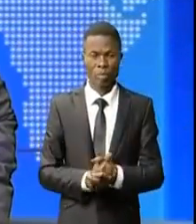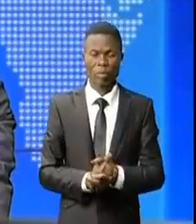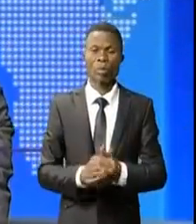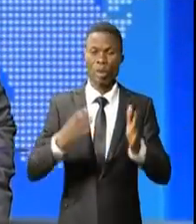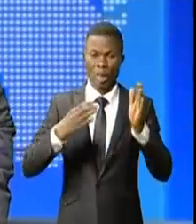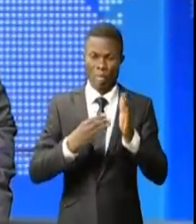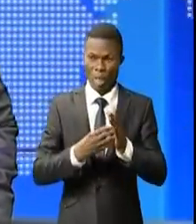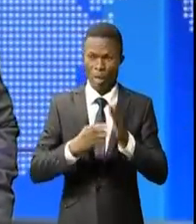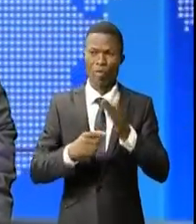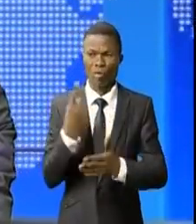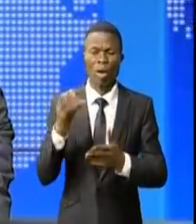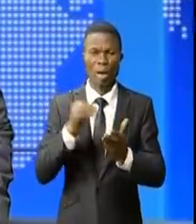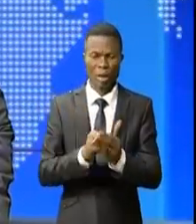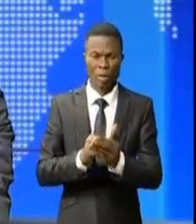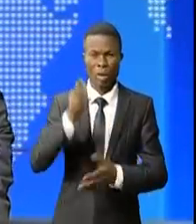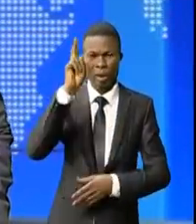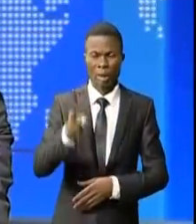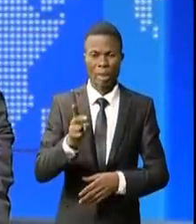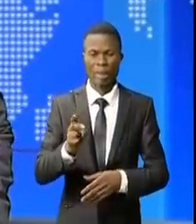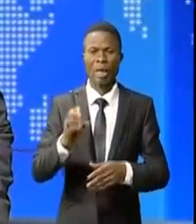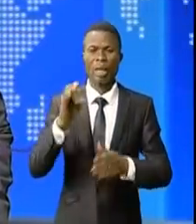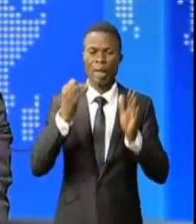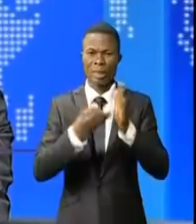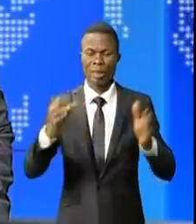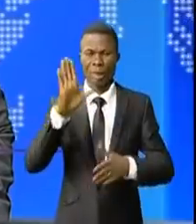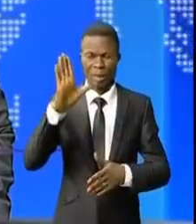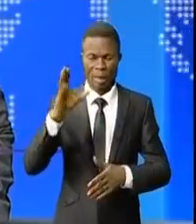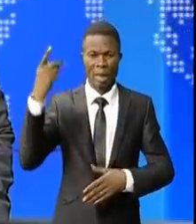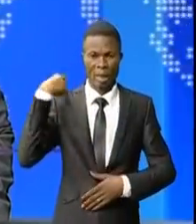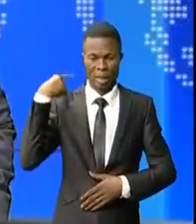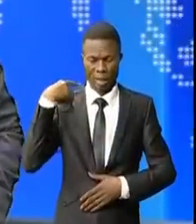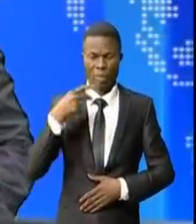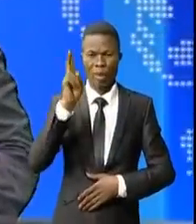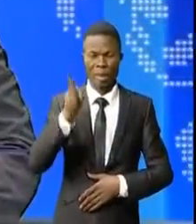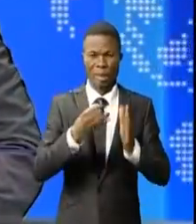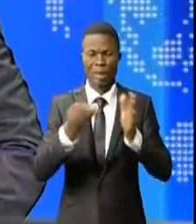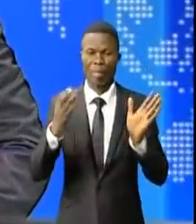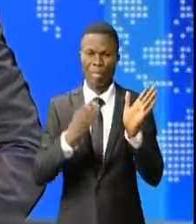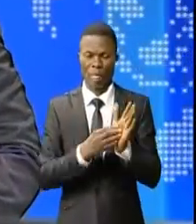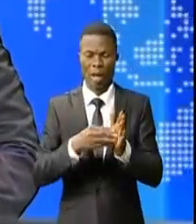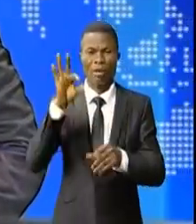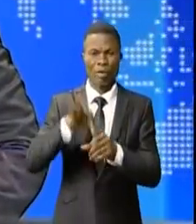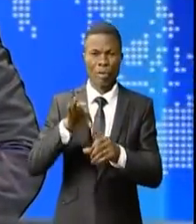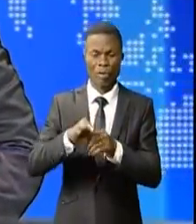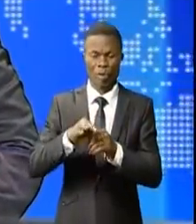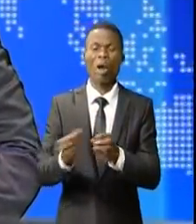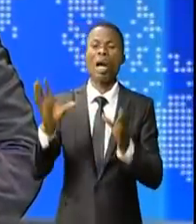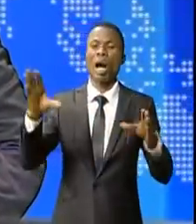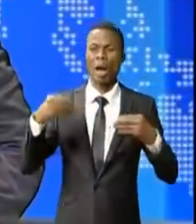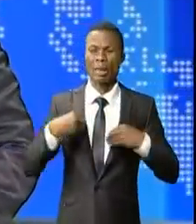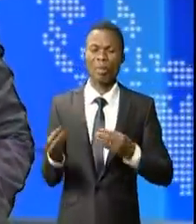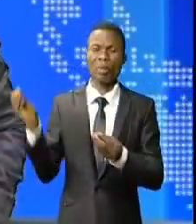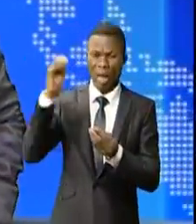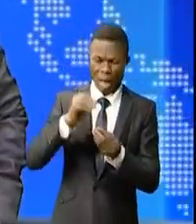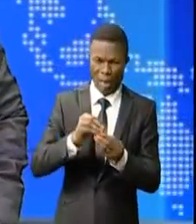9e fois consécutive, 275 députés sur 279 votants se sont prononcés pour la prorogation de l'état de siège dans